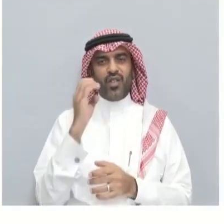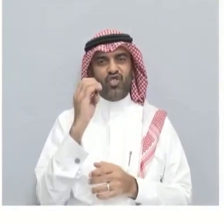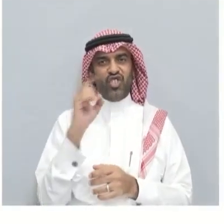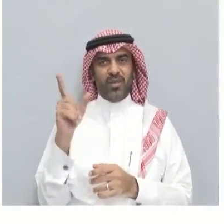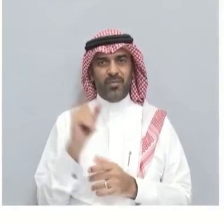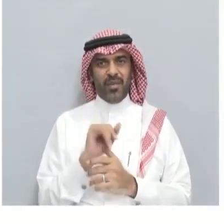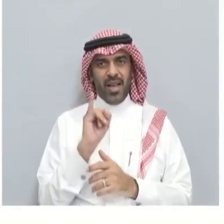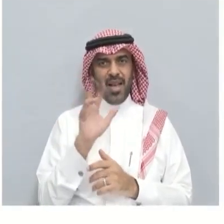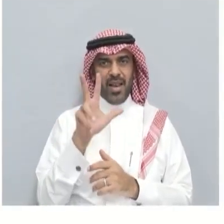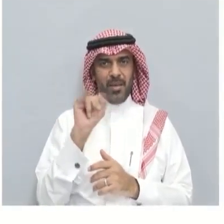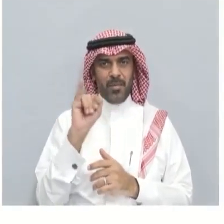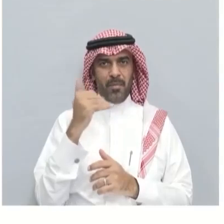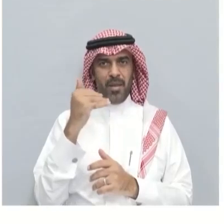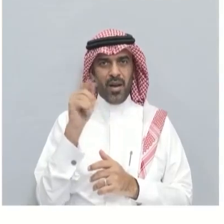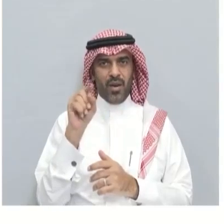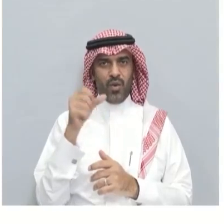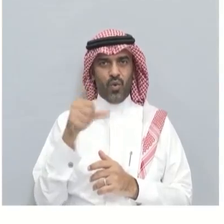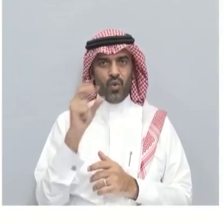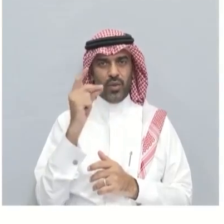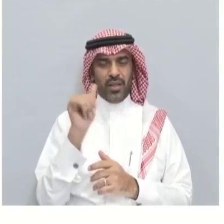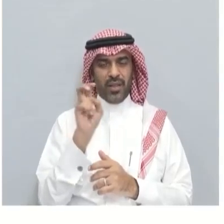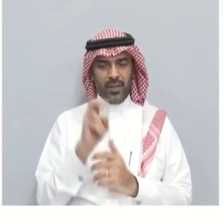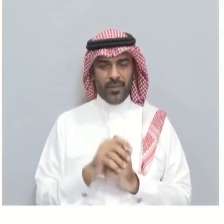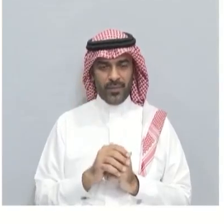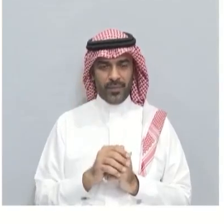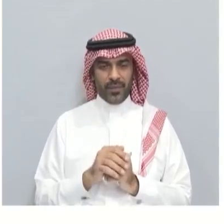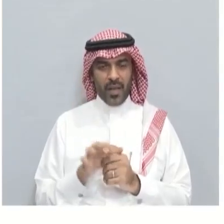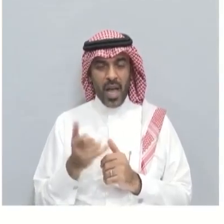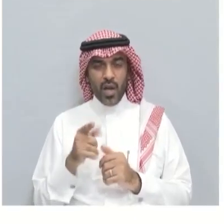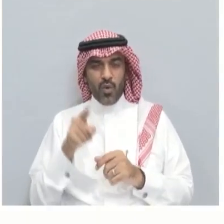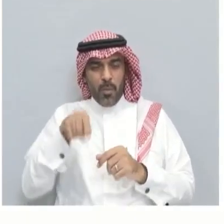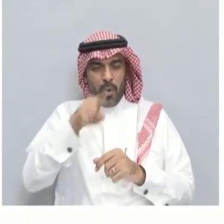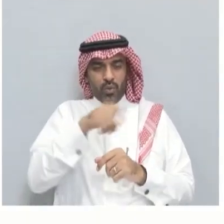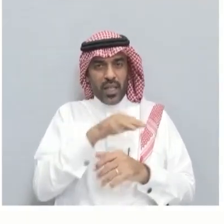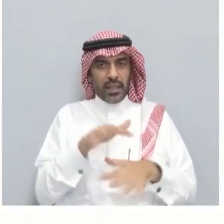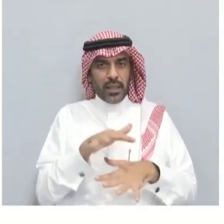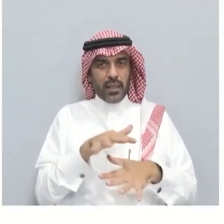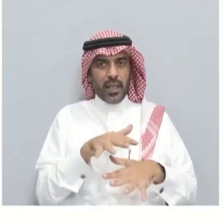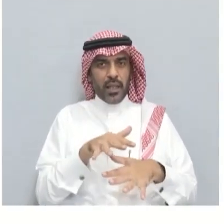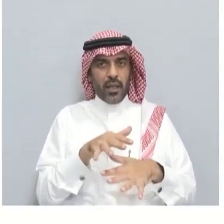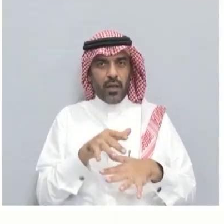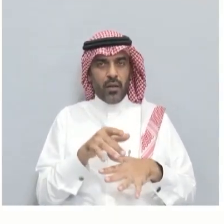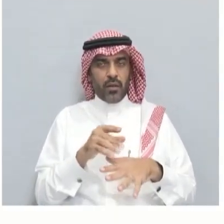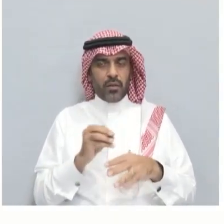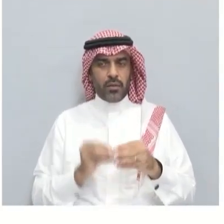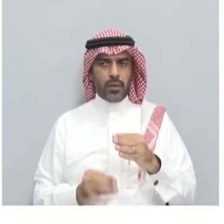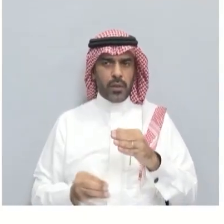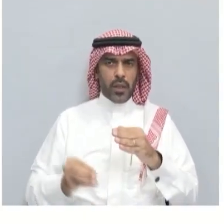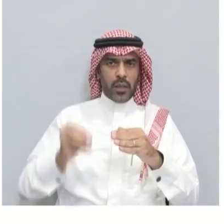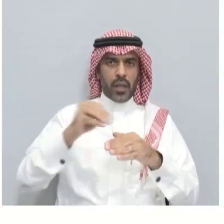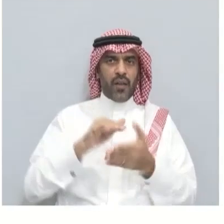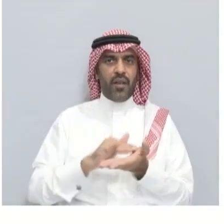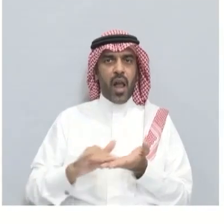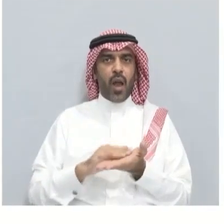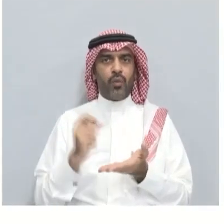ماذا بركان مخروطي اي الموجات الزلزاليه ينتقل في الارض بسرعه اكبر من الذي ينتقل في الارض